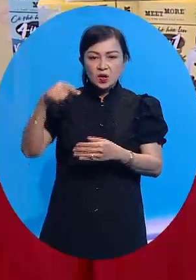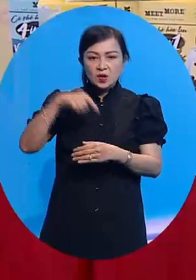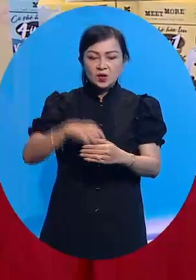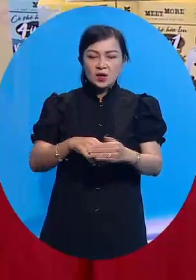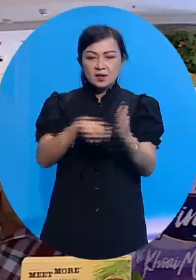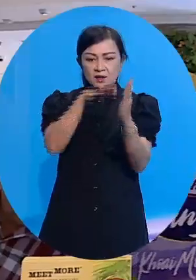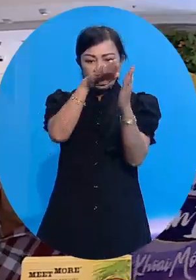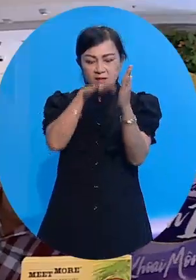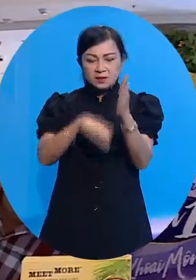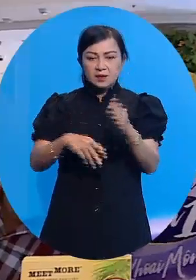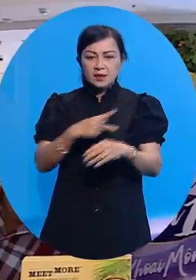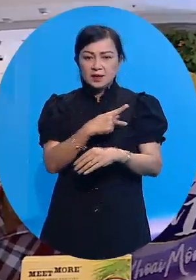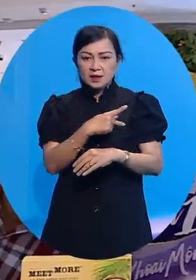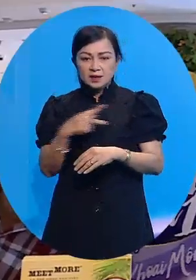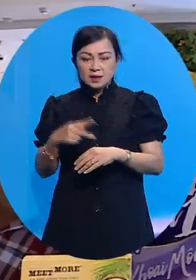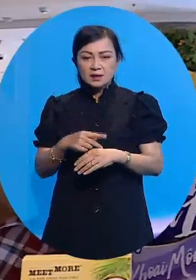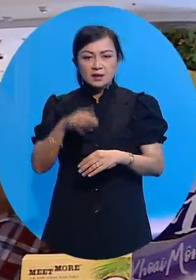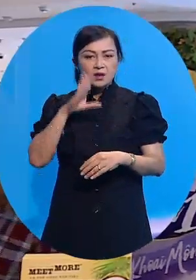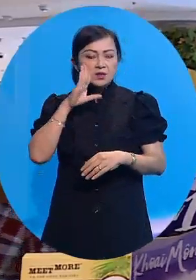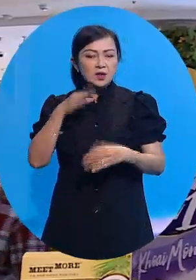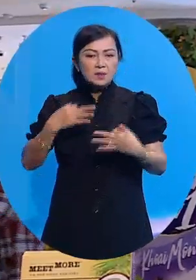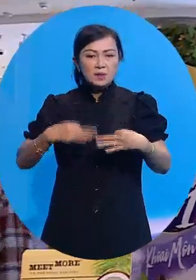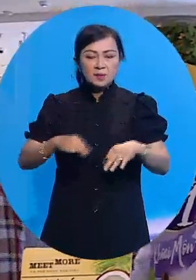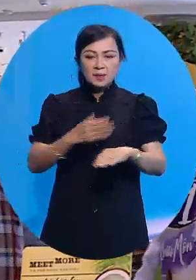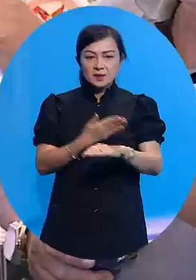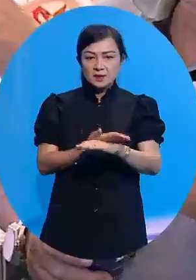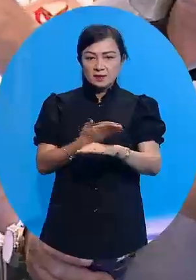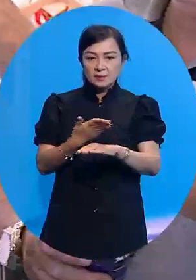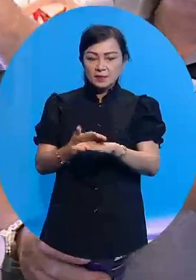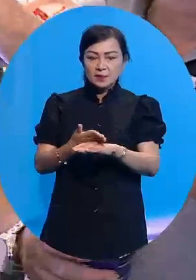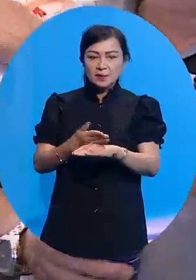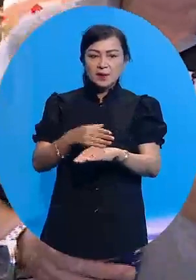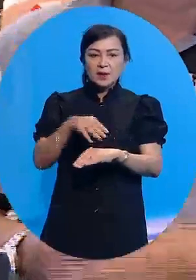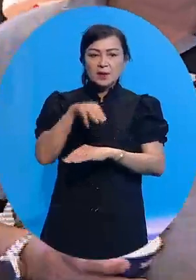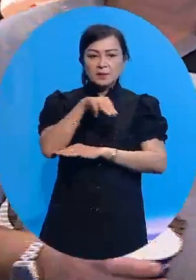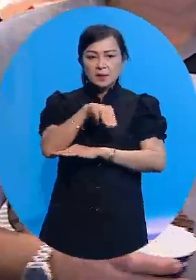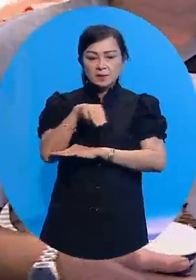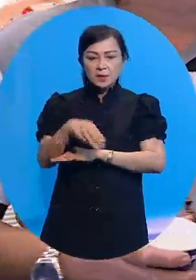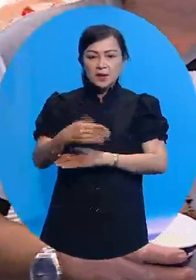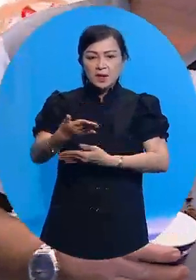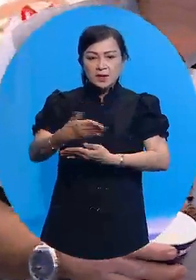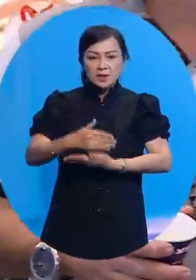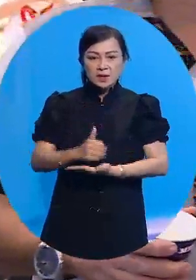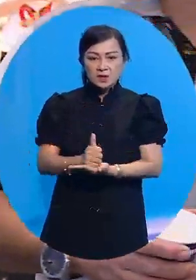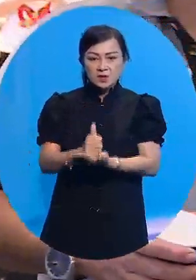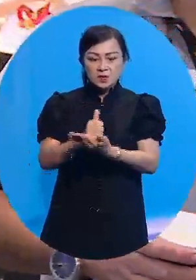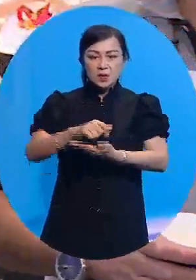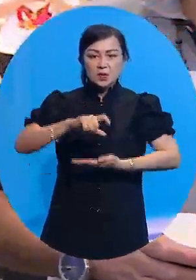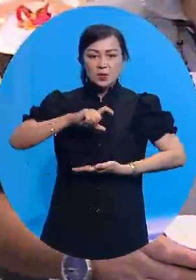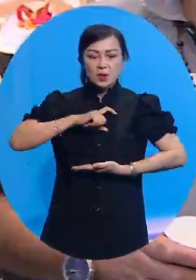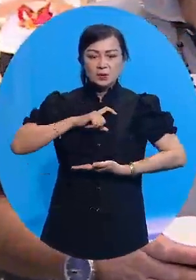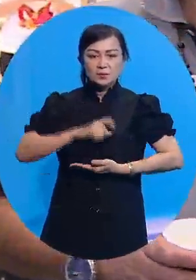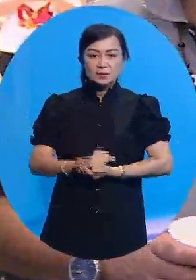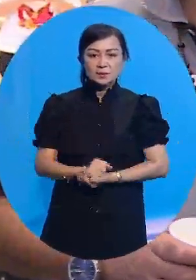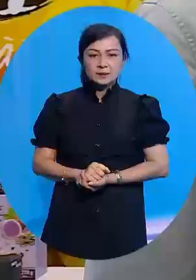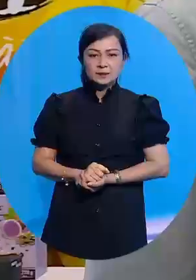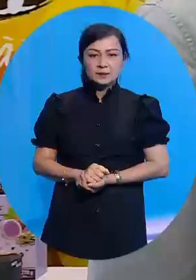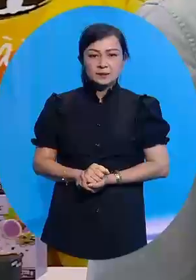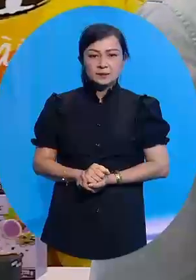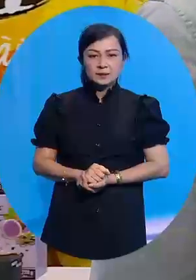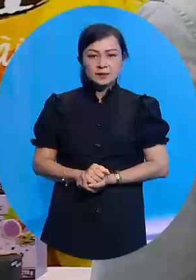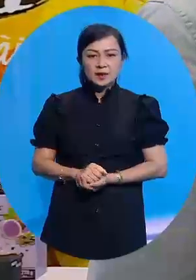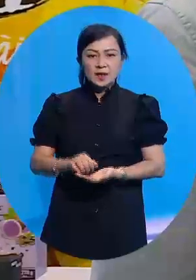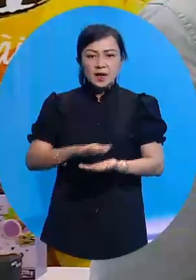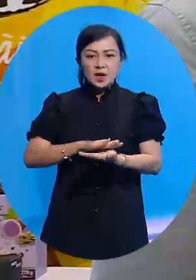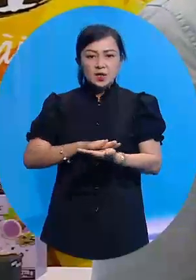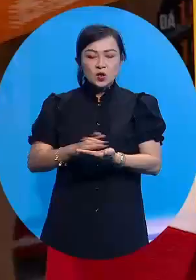cà phê Việt, khách hàng sẽ được dùng thử miễn phí các sản phẩm tại gian hàng Midmore và nhận được nhiều ưu đãi quà tặng.